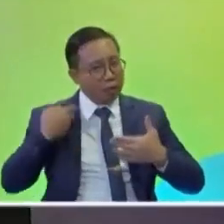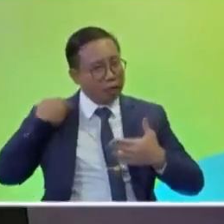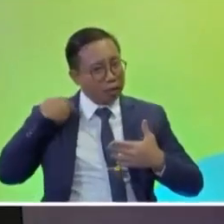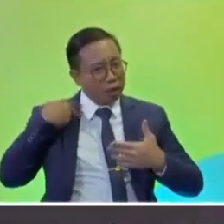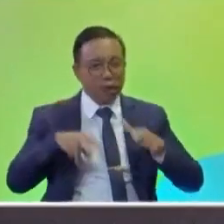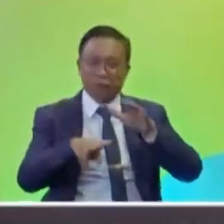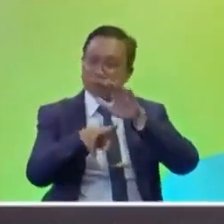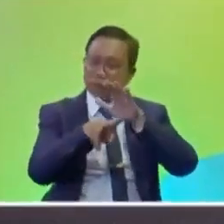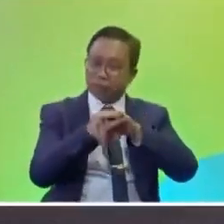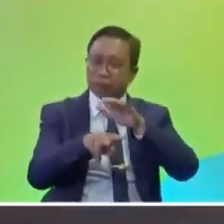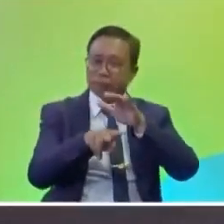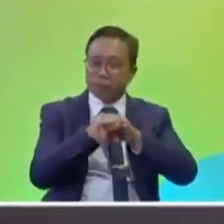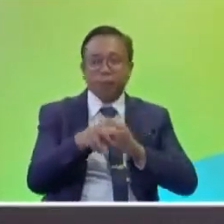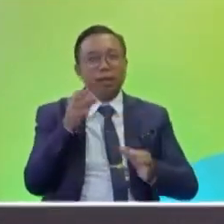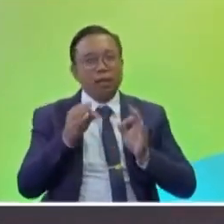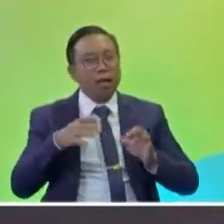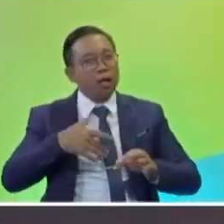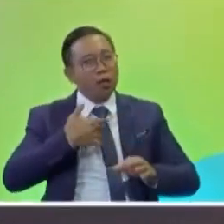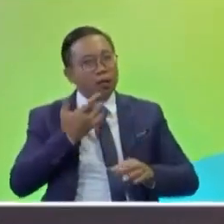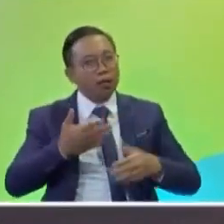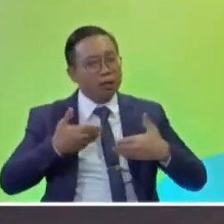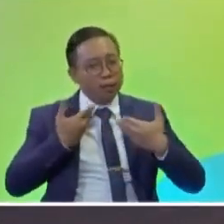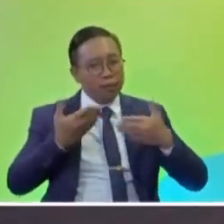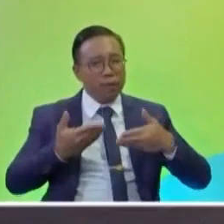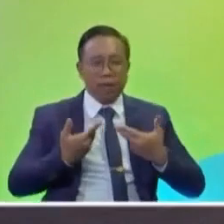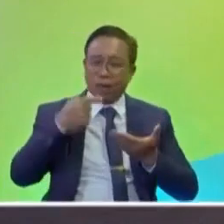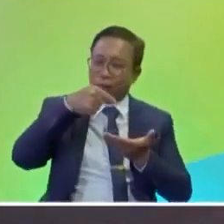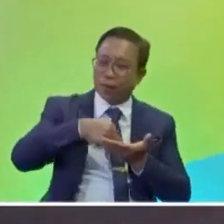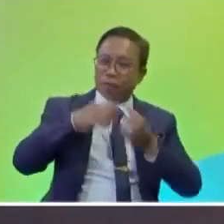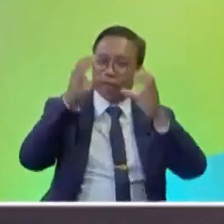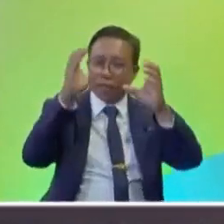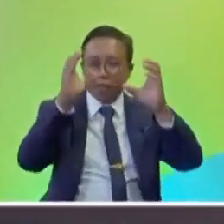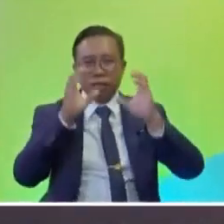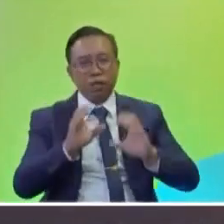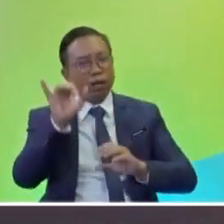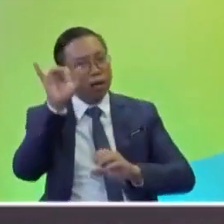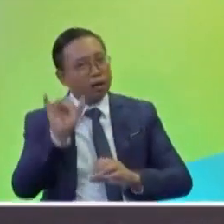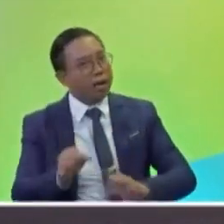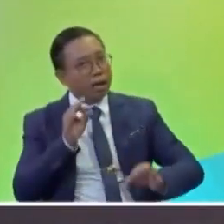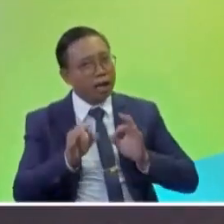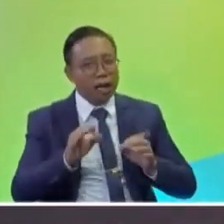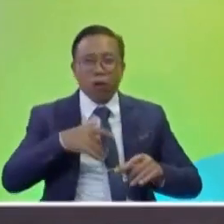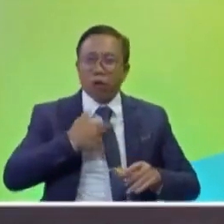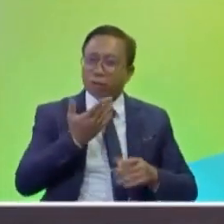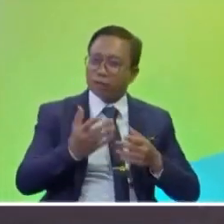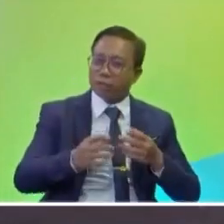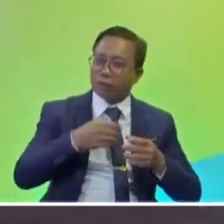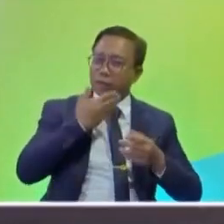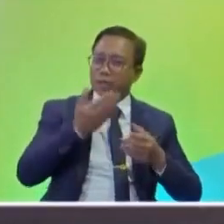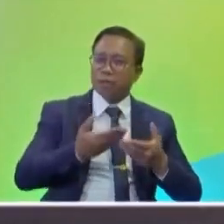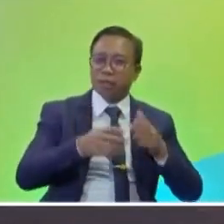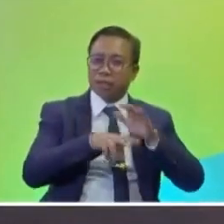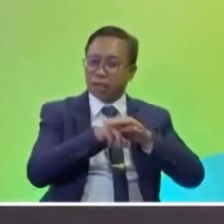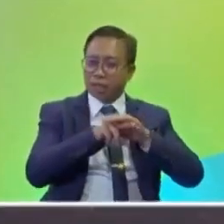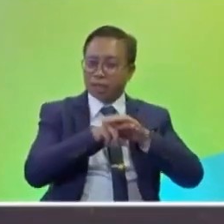gembira hentak kaki. Kalau rasa gembira, beginilah caranya. Kalau rasa